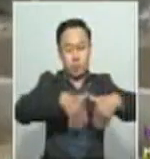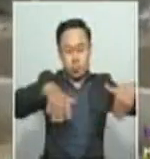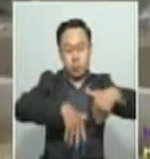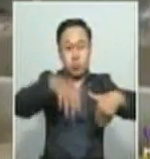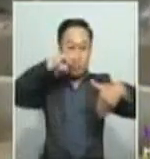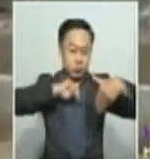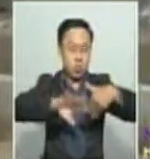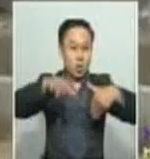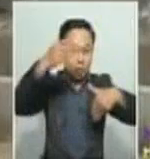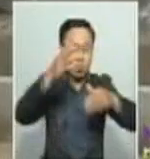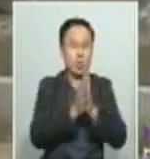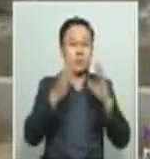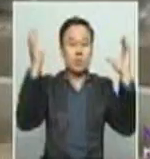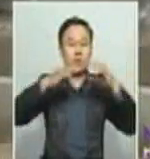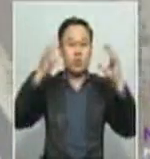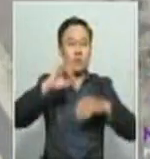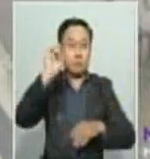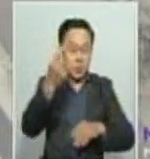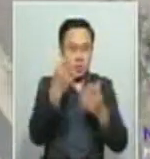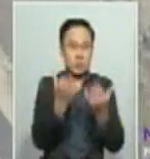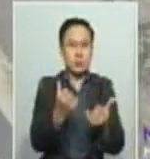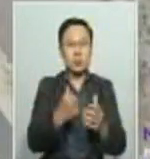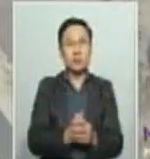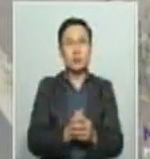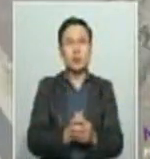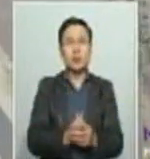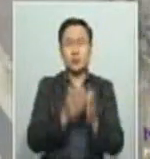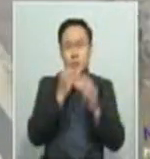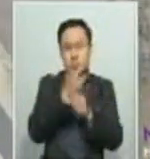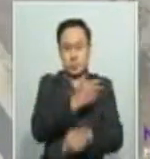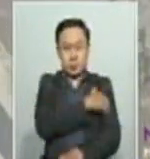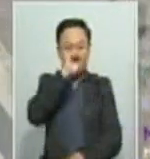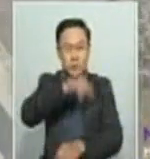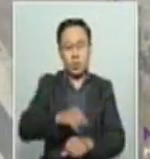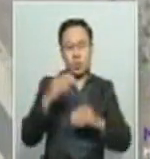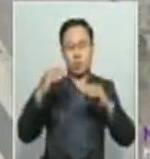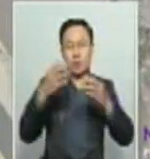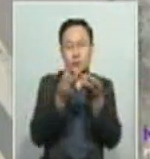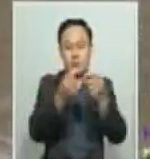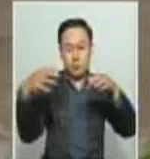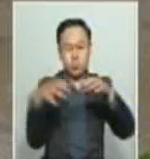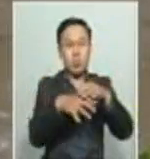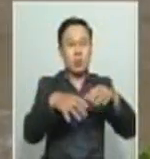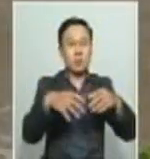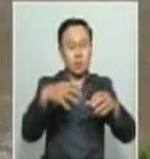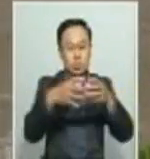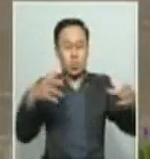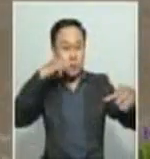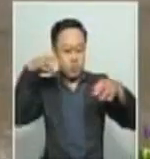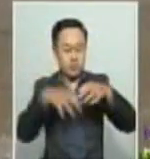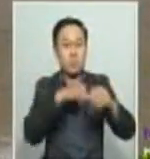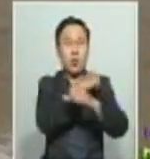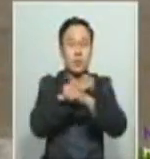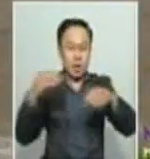องน้ำในเขื่อนรับฝนที่ตกหนักในระยะนี้ขณะที่เจ้าหน้าที่เทศบาลนำกระสอบทรายปิดท่อระบายน้ำในพื้นที่ครับและต้องติดตั้ง